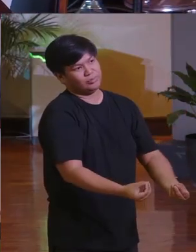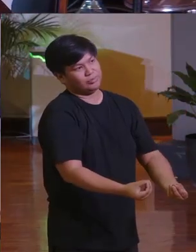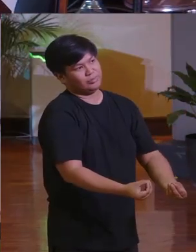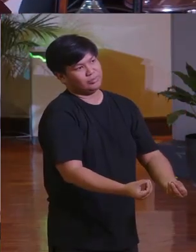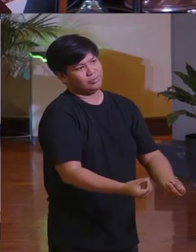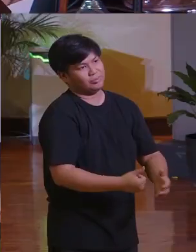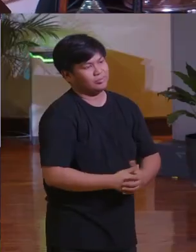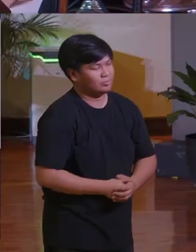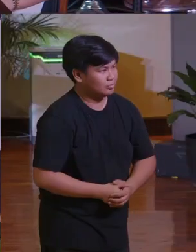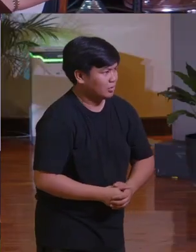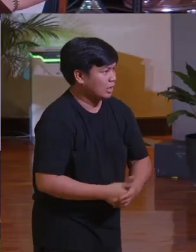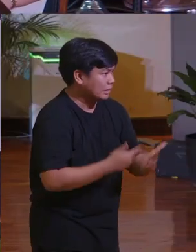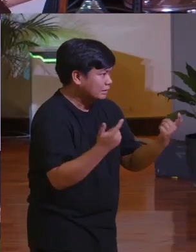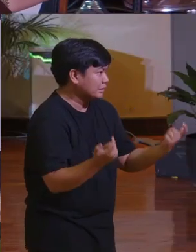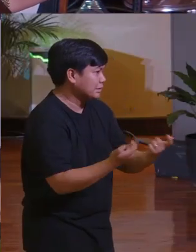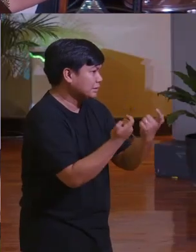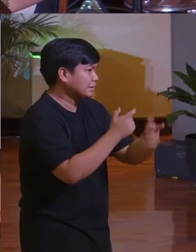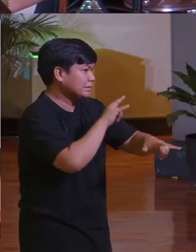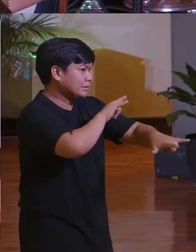napaka-traidor po ng kasalanan.